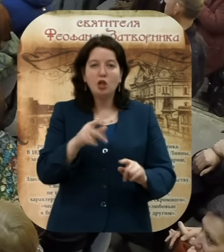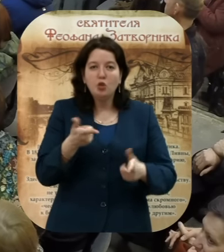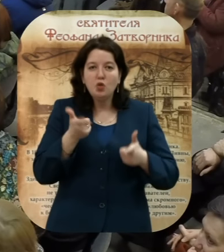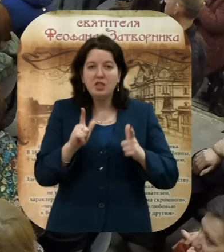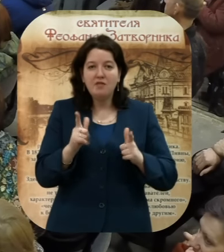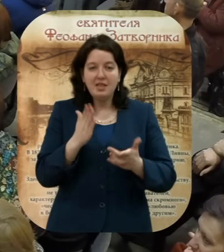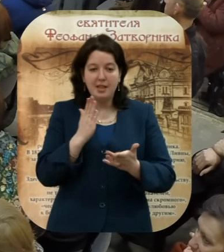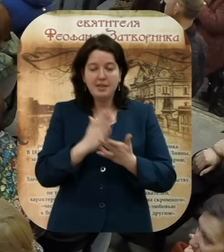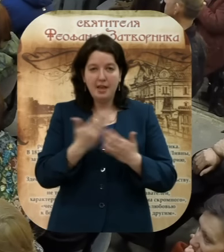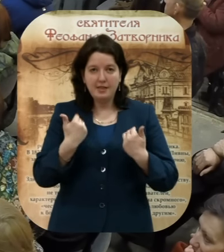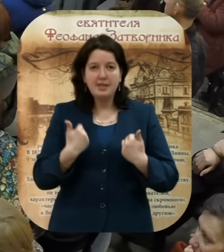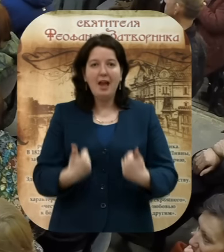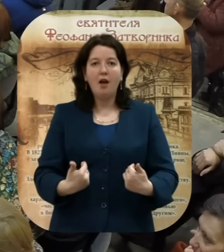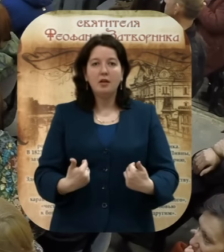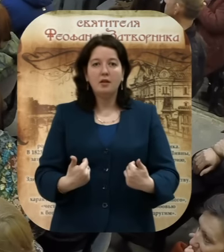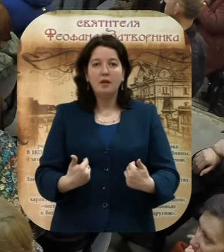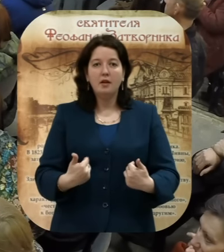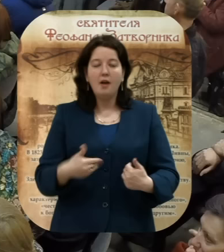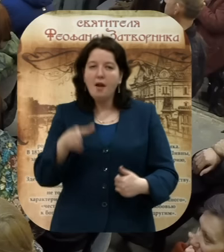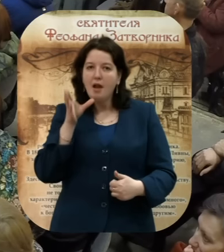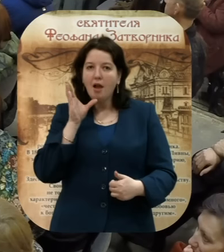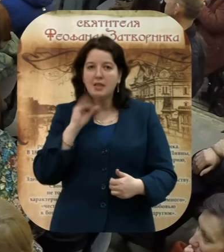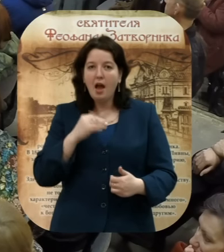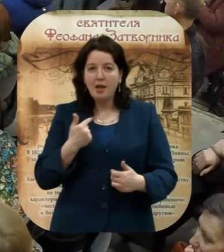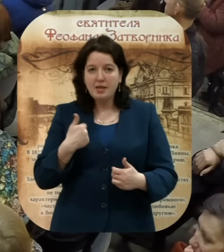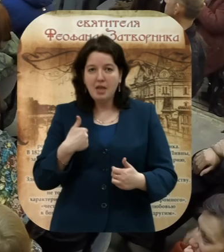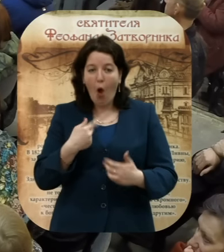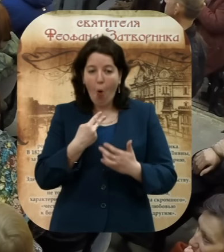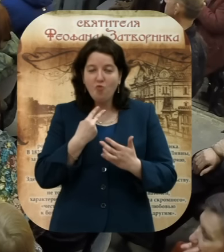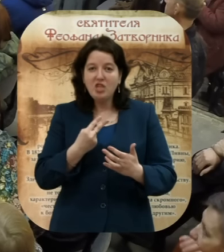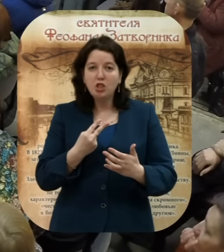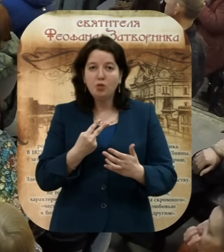на самом деле, когда